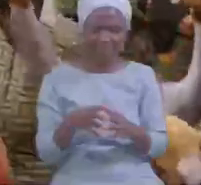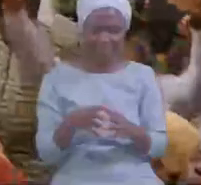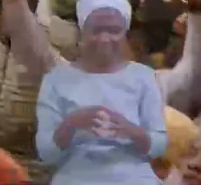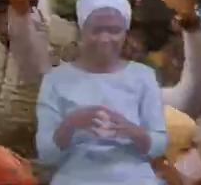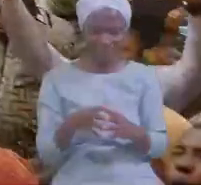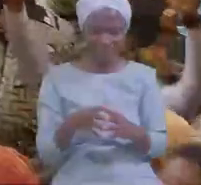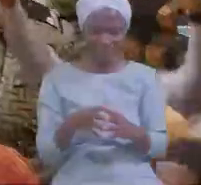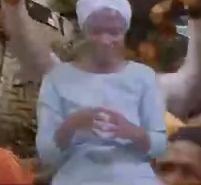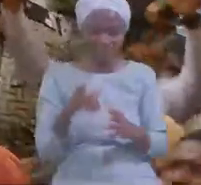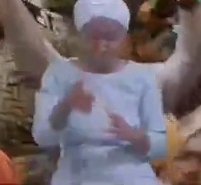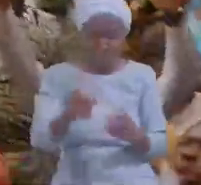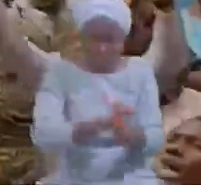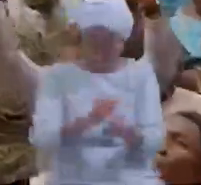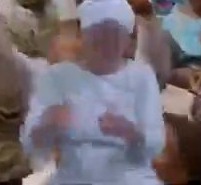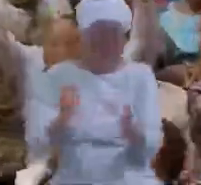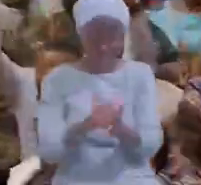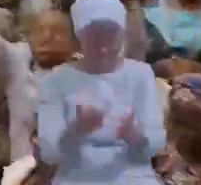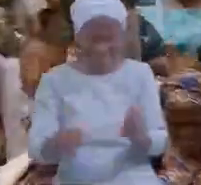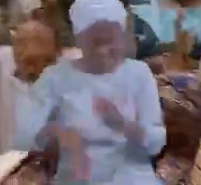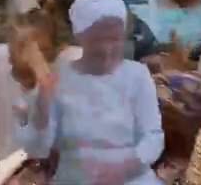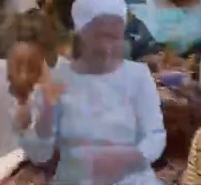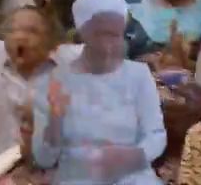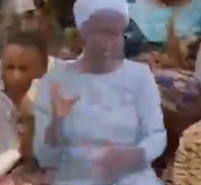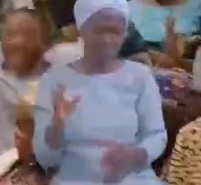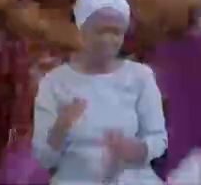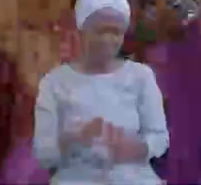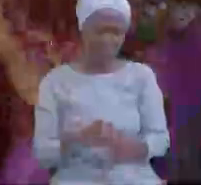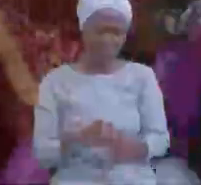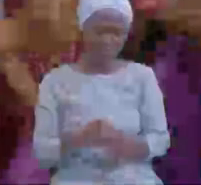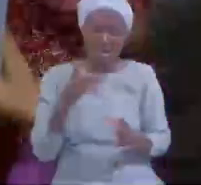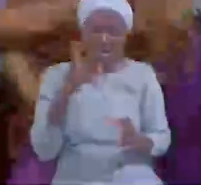Détruisez la chose là. La parole est dans votre bouche.